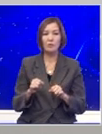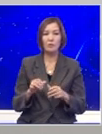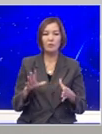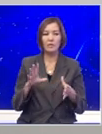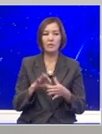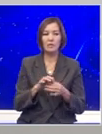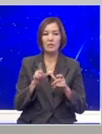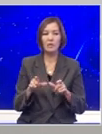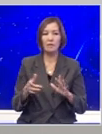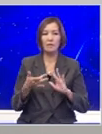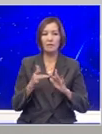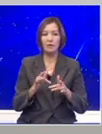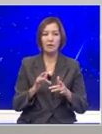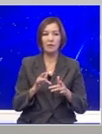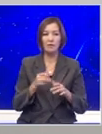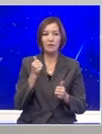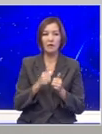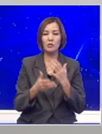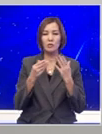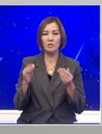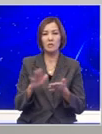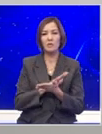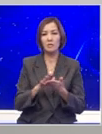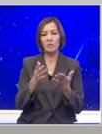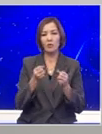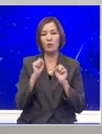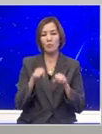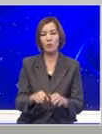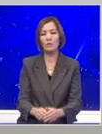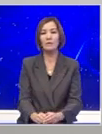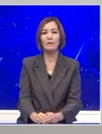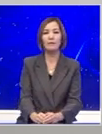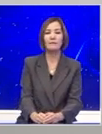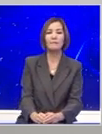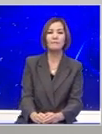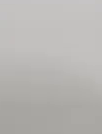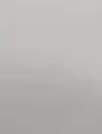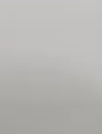арқылы жоспарлы түрде ауруханаға жатып, тегін түрде қымбат медициналық көмекті ала алатын болады.